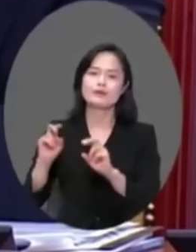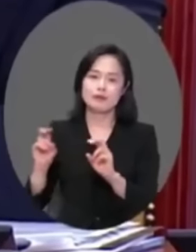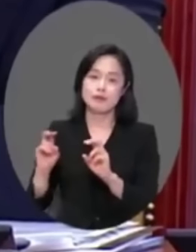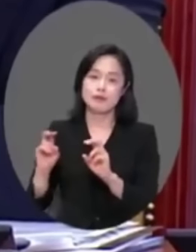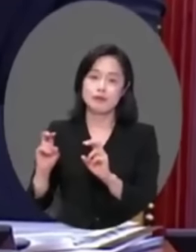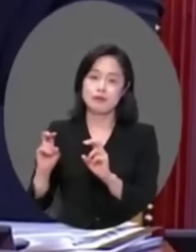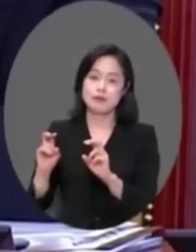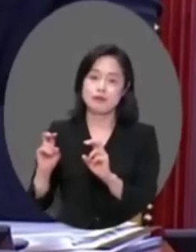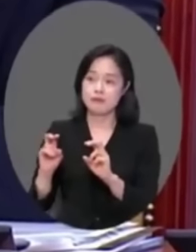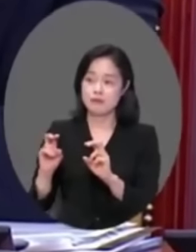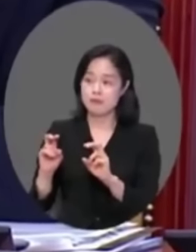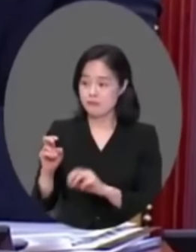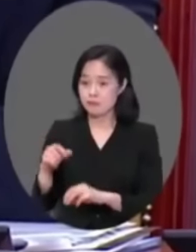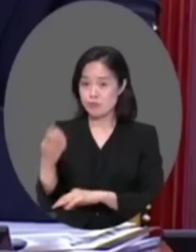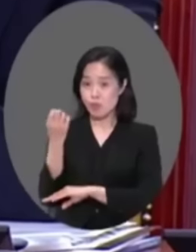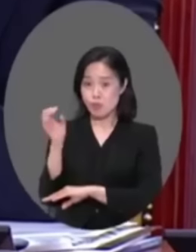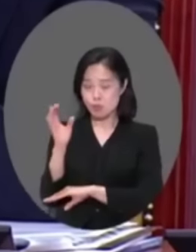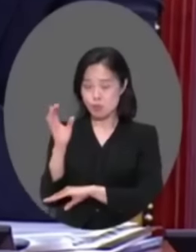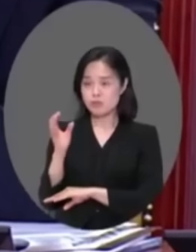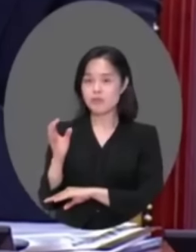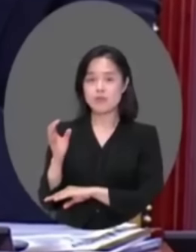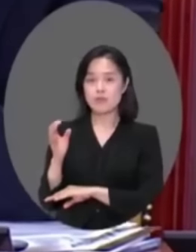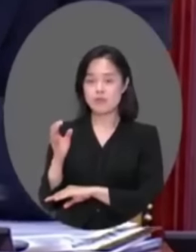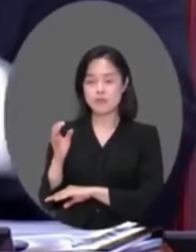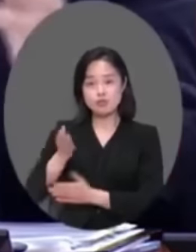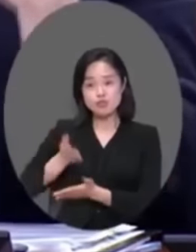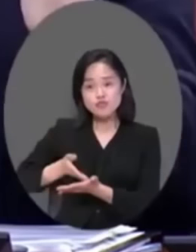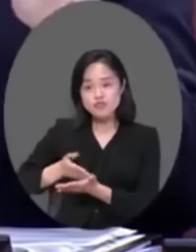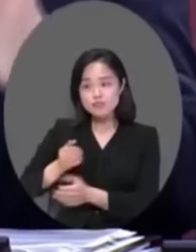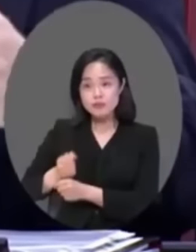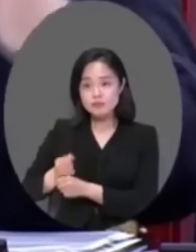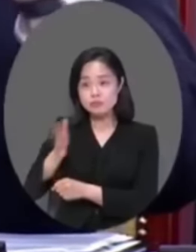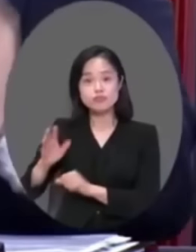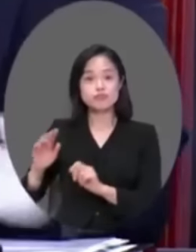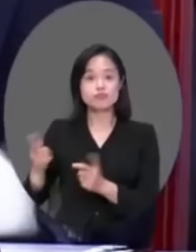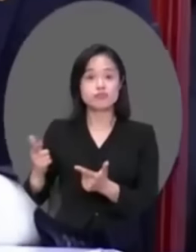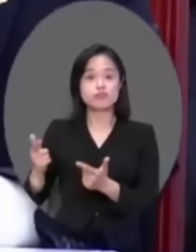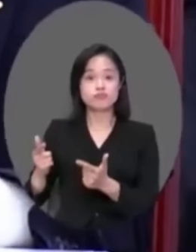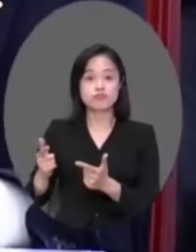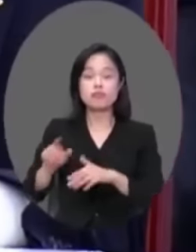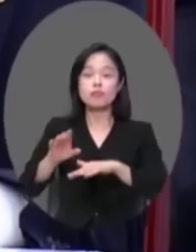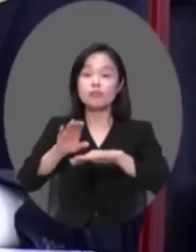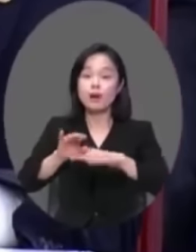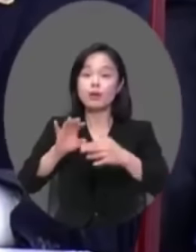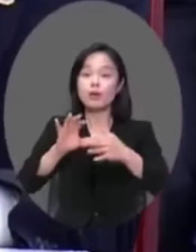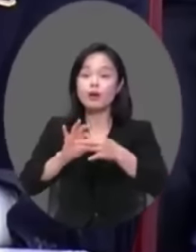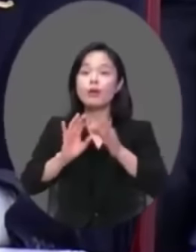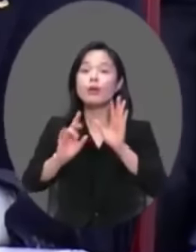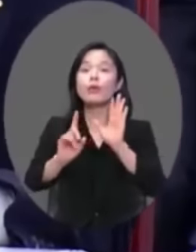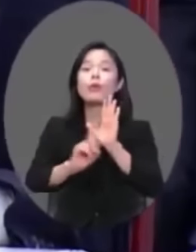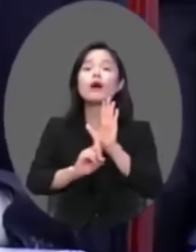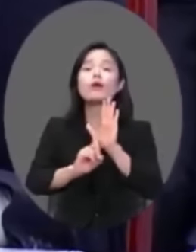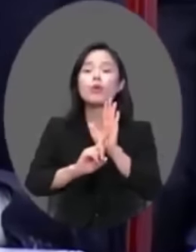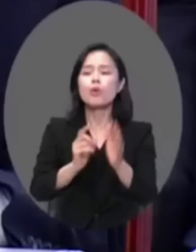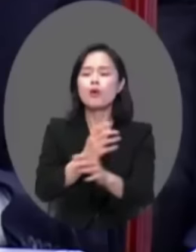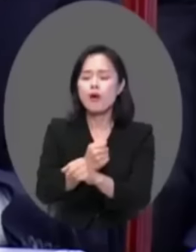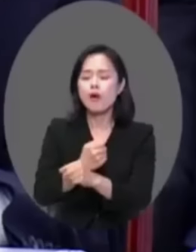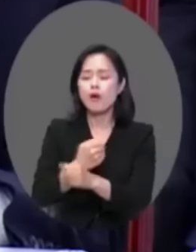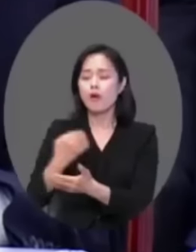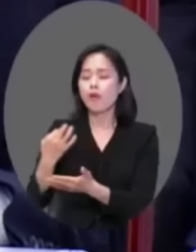언론사도 아니고 그러니까 방송 관계를 방송 광고를 판매하는 이런 영업 활동을